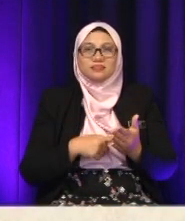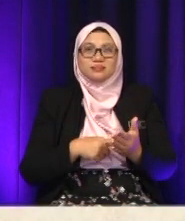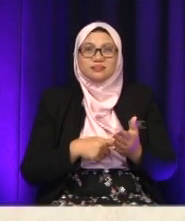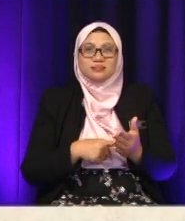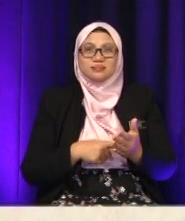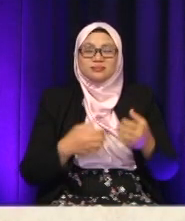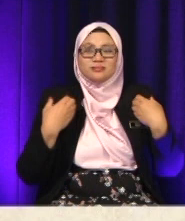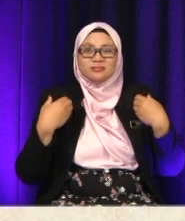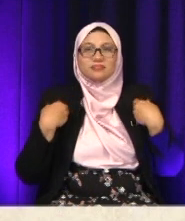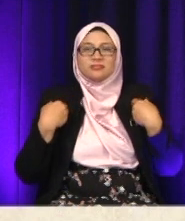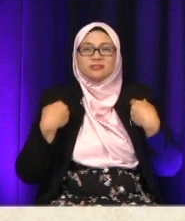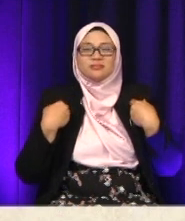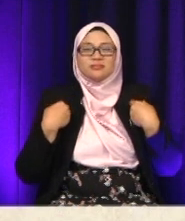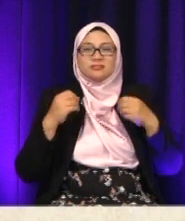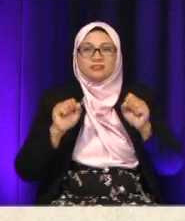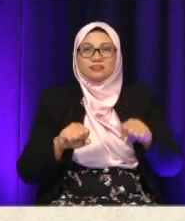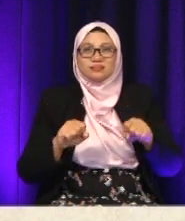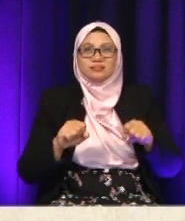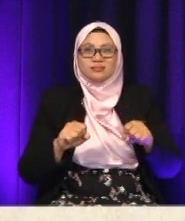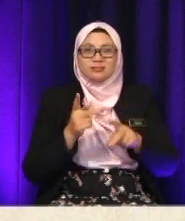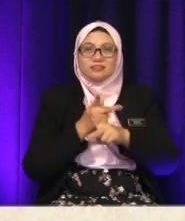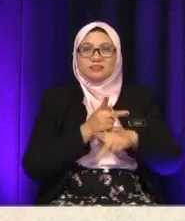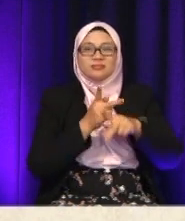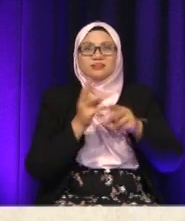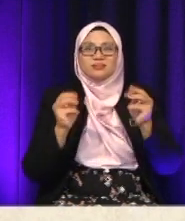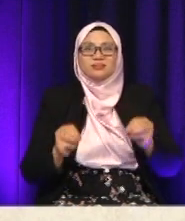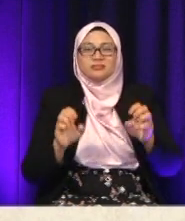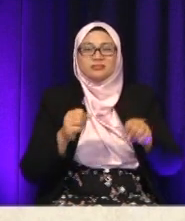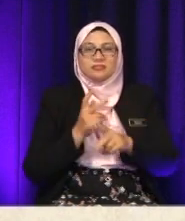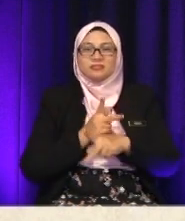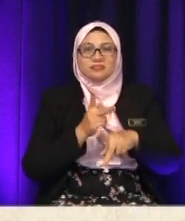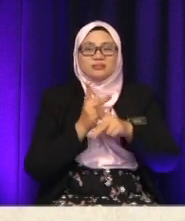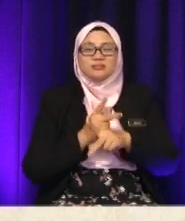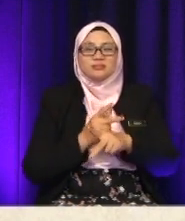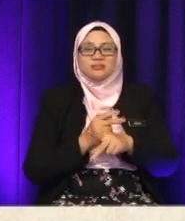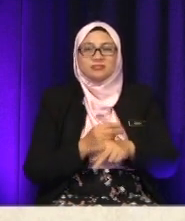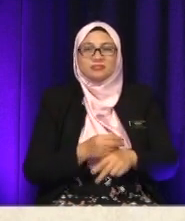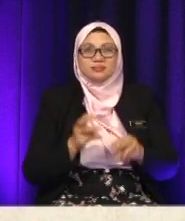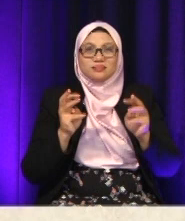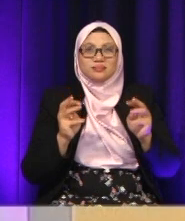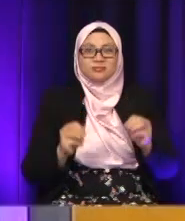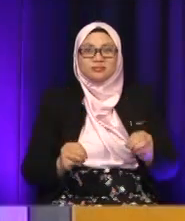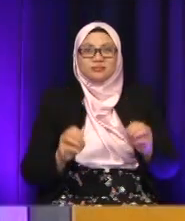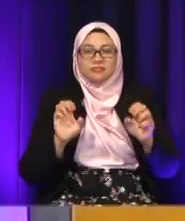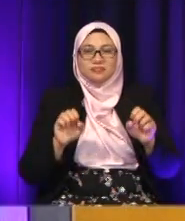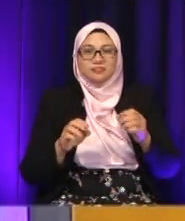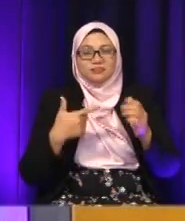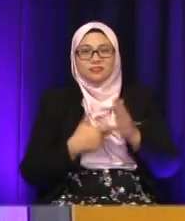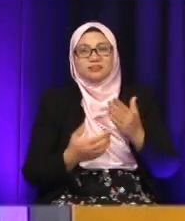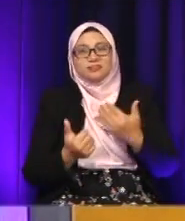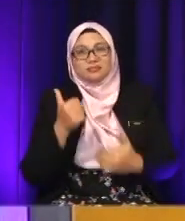begitu kita boleh kontrol sih kontrol ini lebih bagus lagi lah satunya kalau untuk